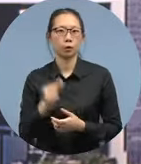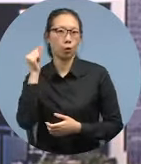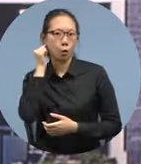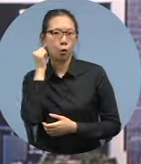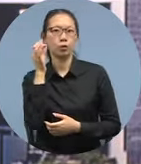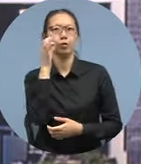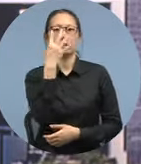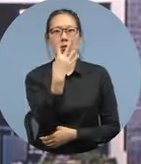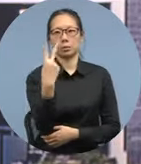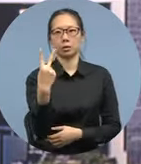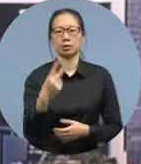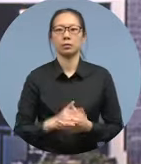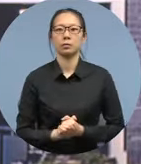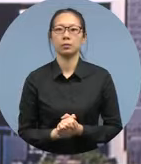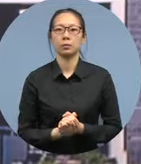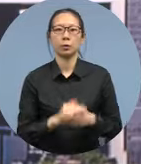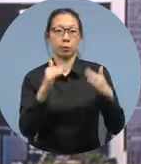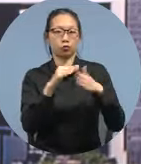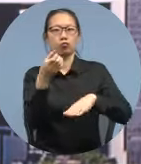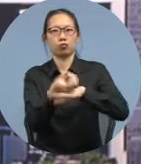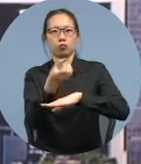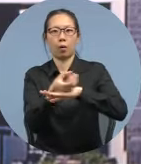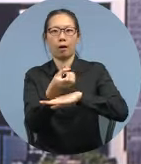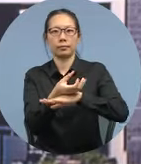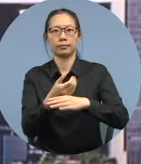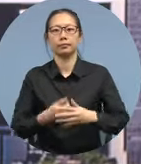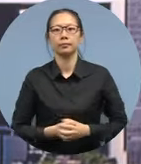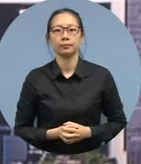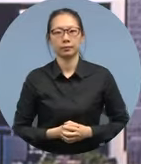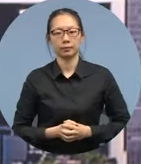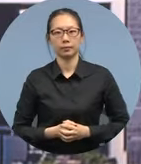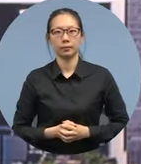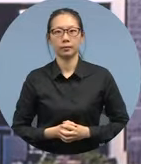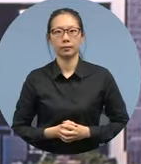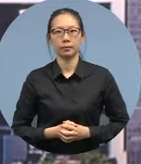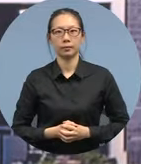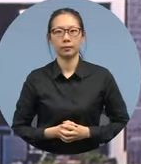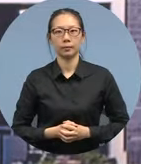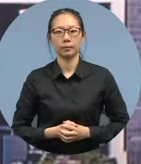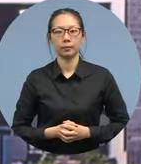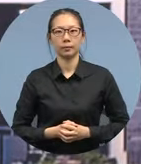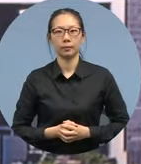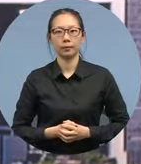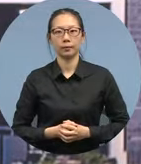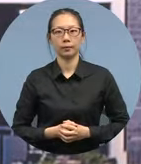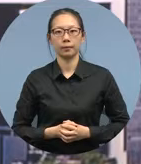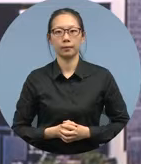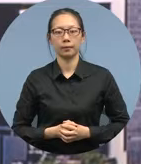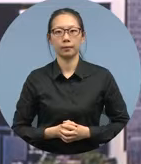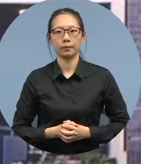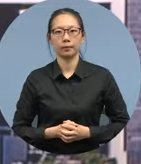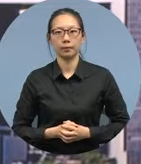是女士42歲啦，咁佢住喺荃灣灣景花園嘅，咁佢都